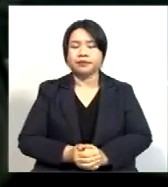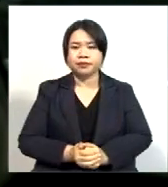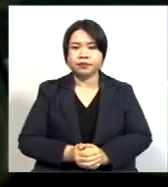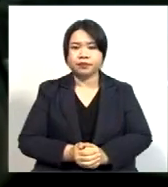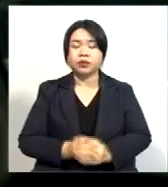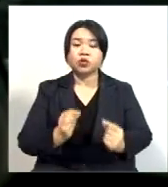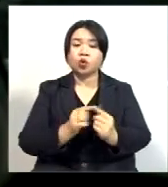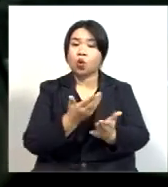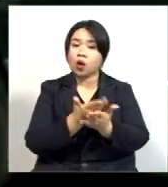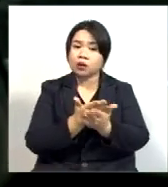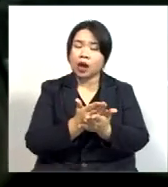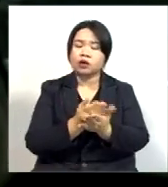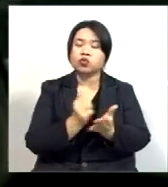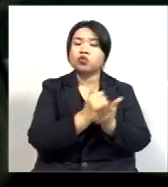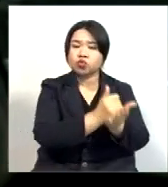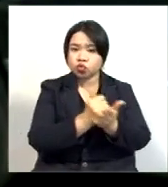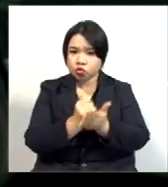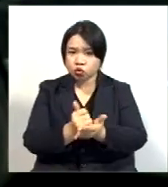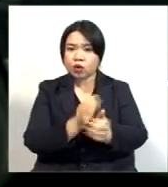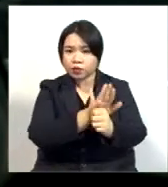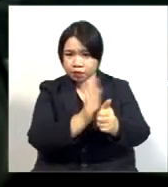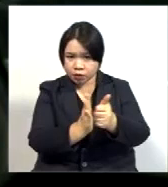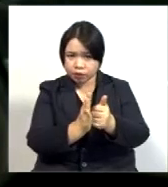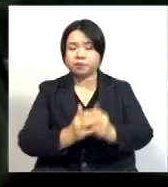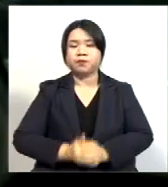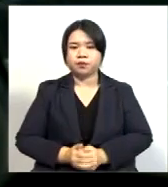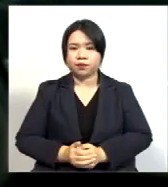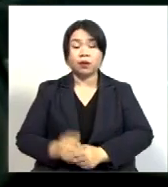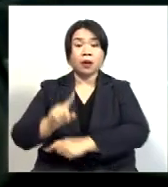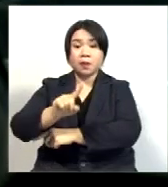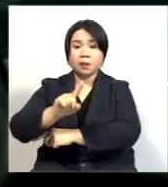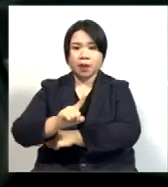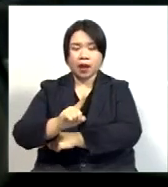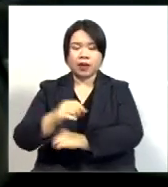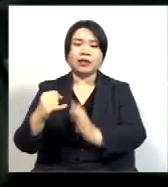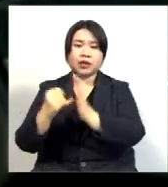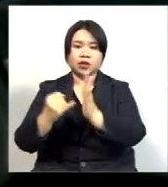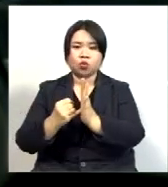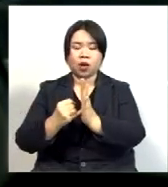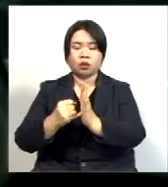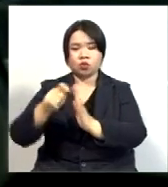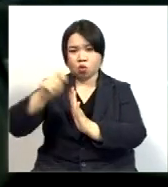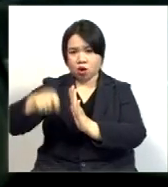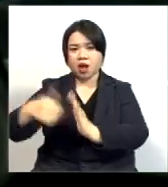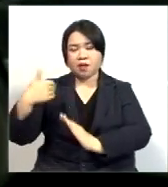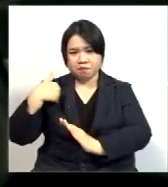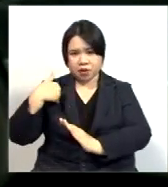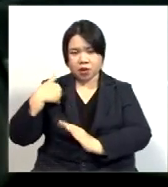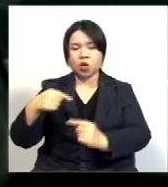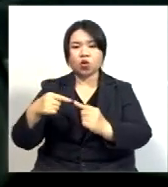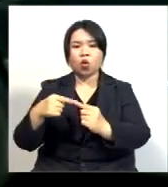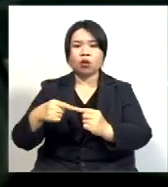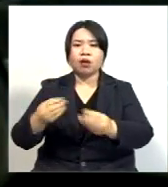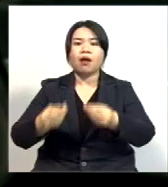การมอบเงินช่วยเหลือผู้ที่ได้รับผลกระทบในครั้งนี้ค่ะส่วนในช่วงบ่ายนะคะทางจังหวัดนครราชสีมาค่ะก็จะมีงานมอบเงินช่วยเห